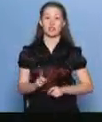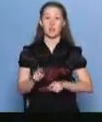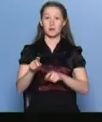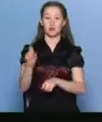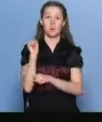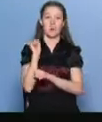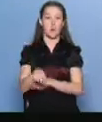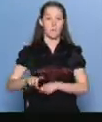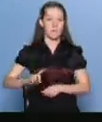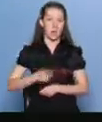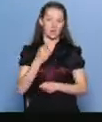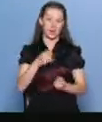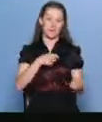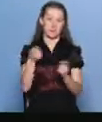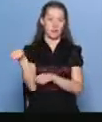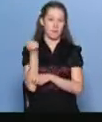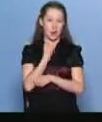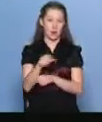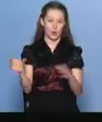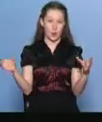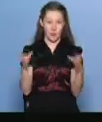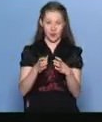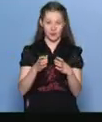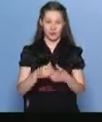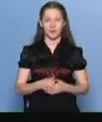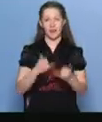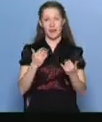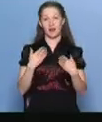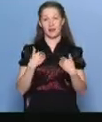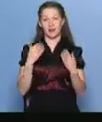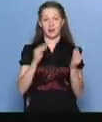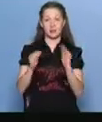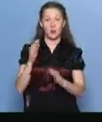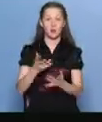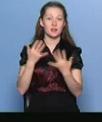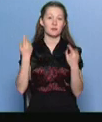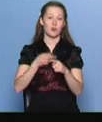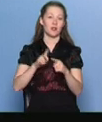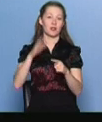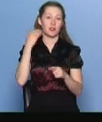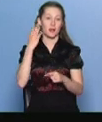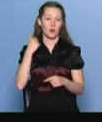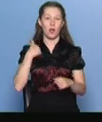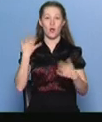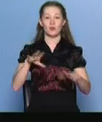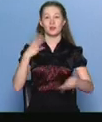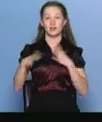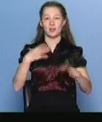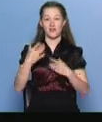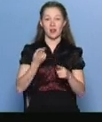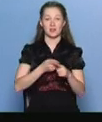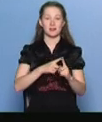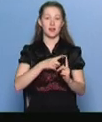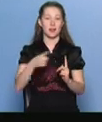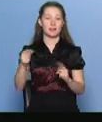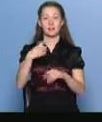преодолела мастерски, принеся партнерам по команде победу. Для меня уже разборка-сборка – это легко. Я натренировала, за 17